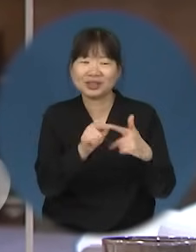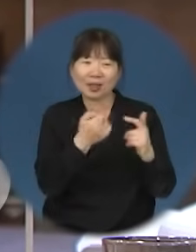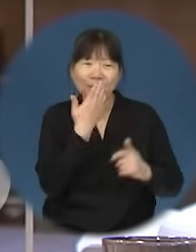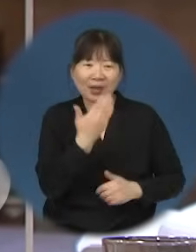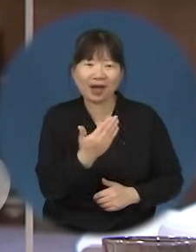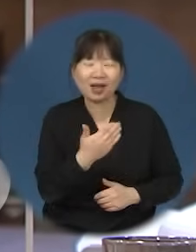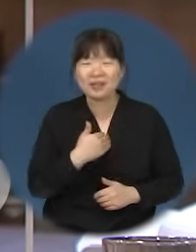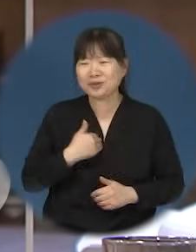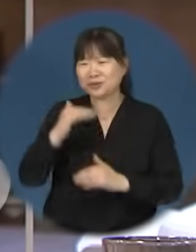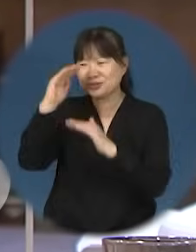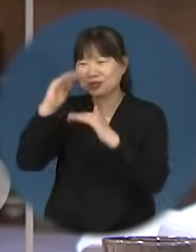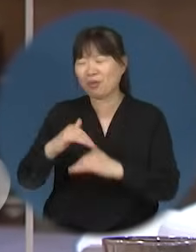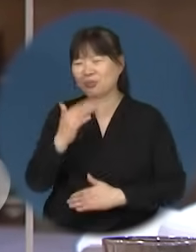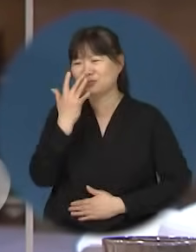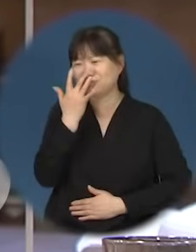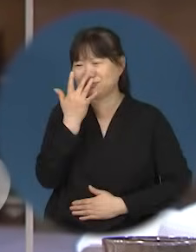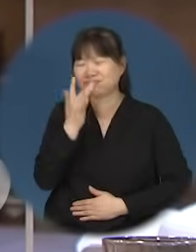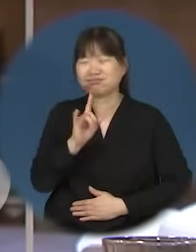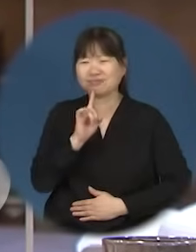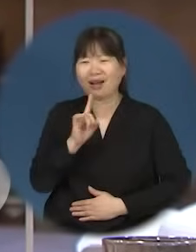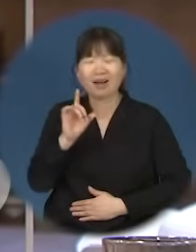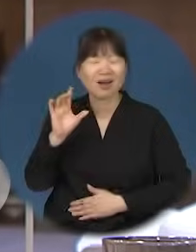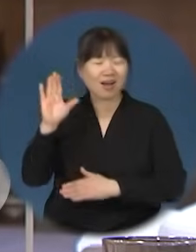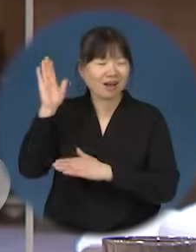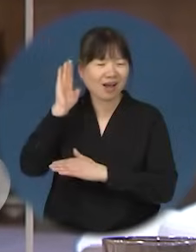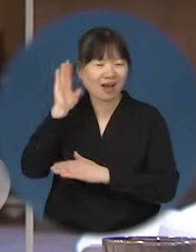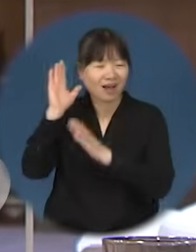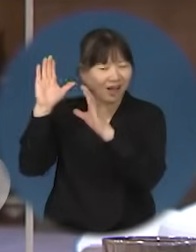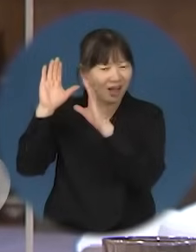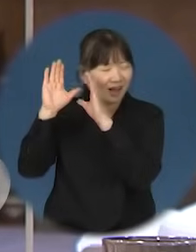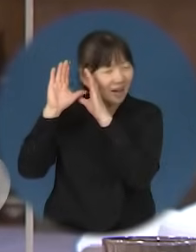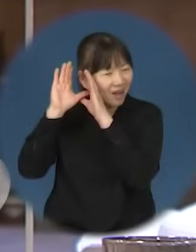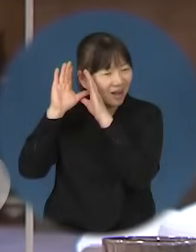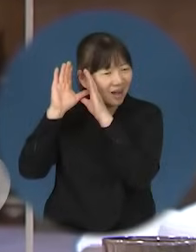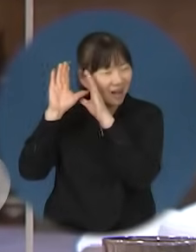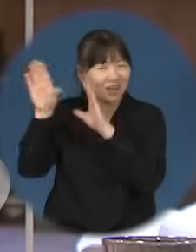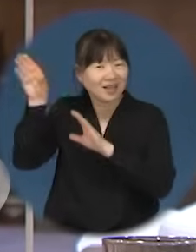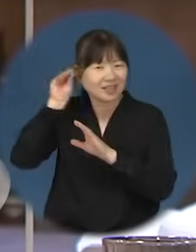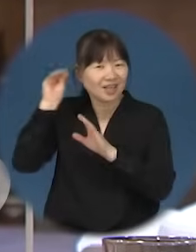잘 모르고 지금 말씀을 듣긴 했는데요. 그러나 관심은 계속